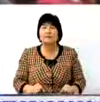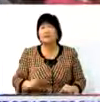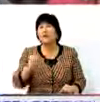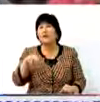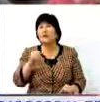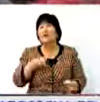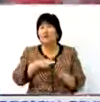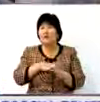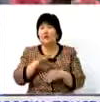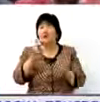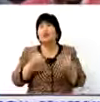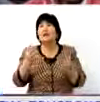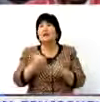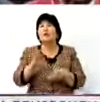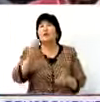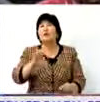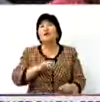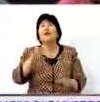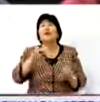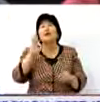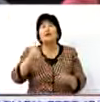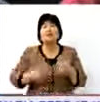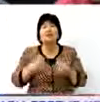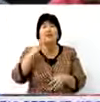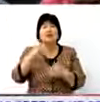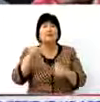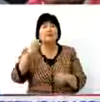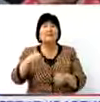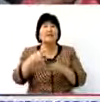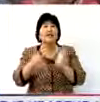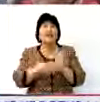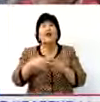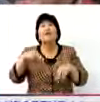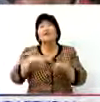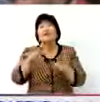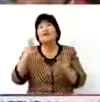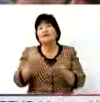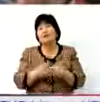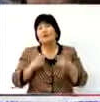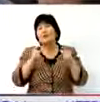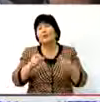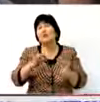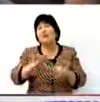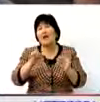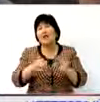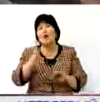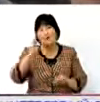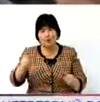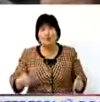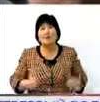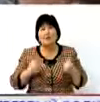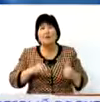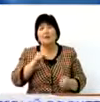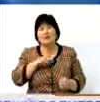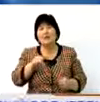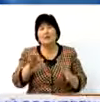Айдос оправдал надежды, завоевал бронзу. Надеемся на чемпионате мира 2019 в Астане выиграть путевку на Олимпиаду. Будем работать на эту